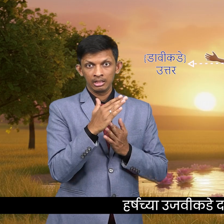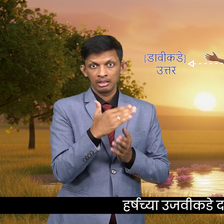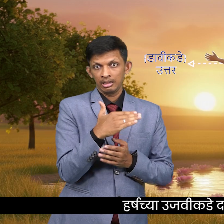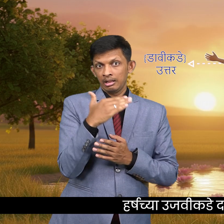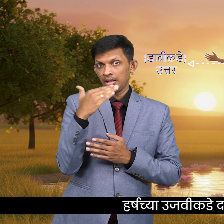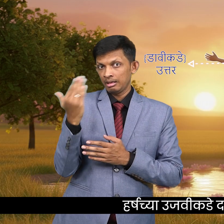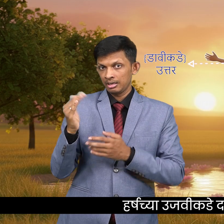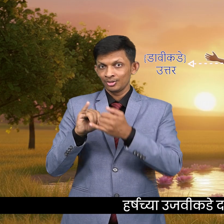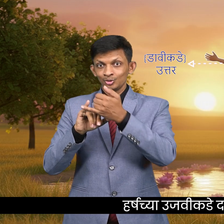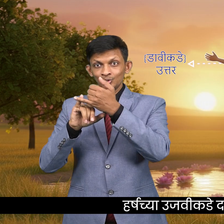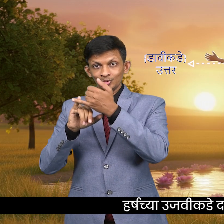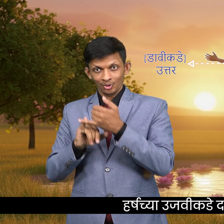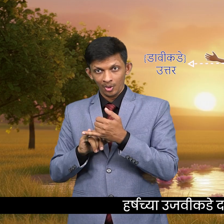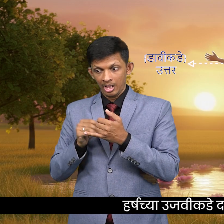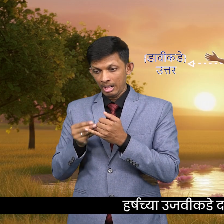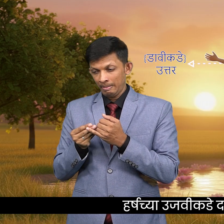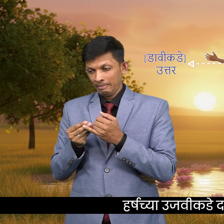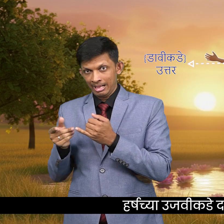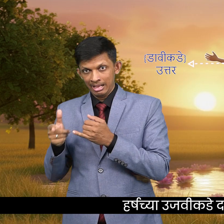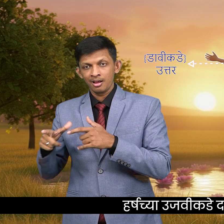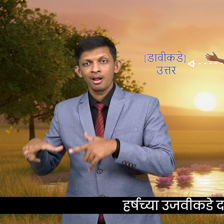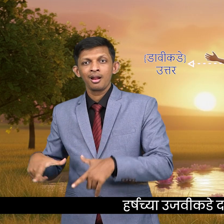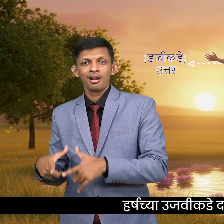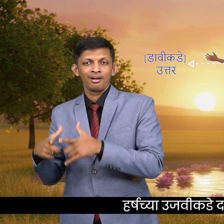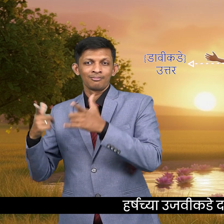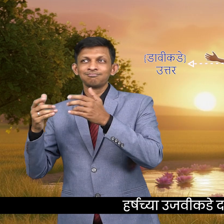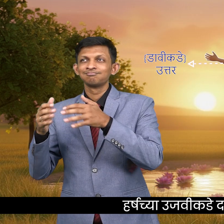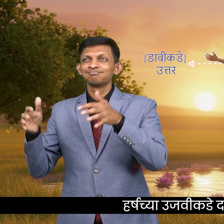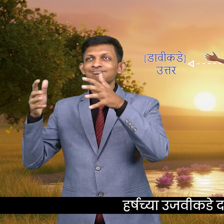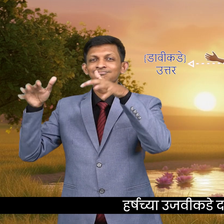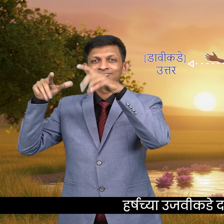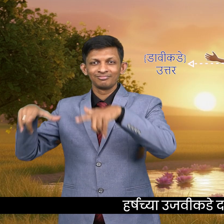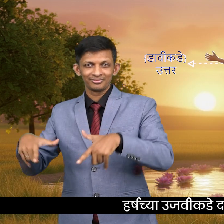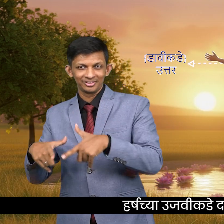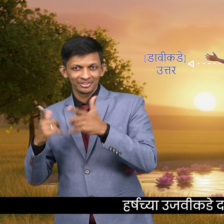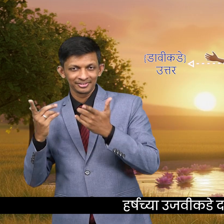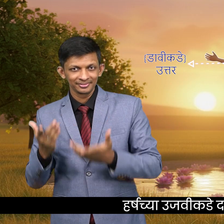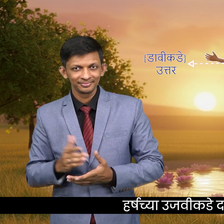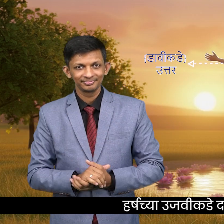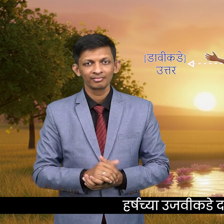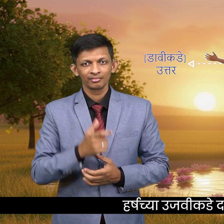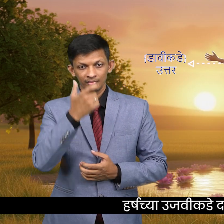हर्षच्या उजवीकडे दक्षिण आहे. एक झाड आहे.